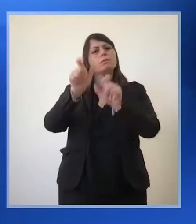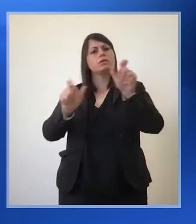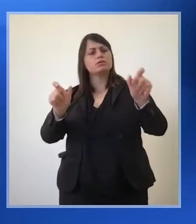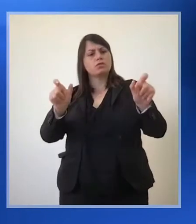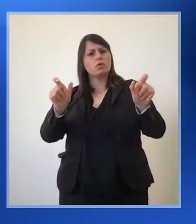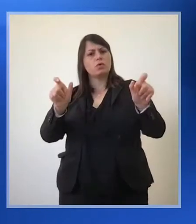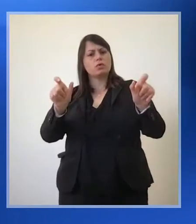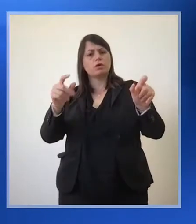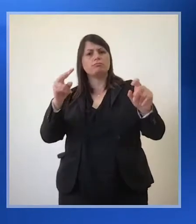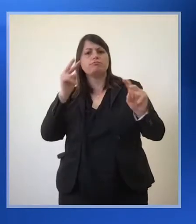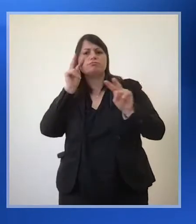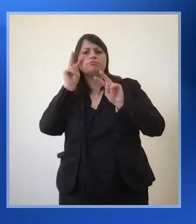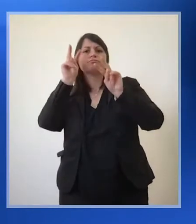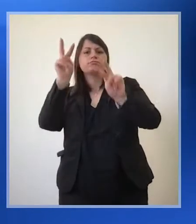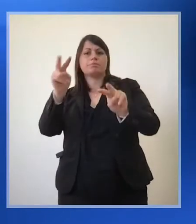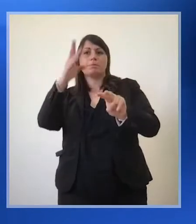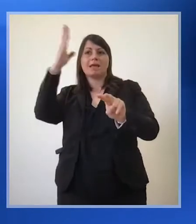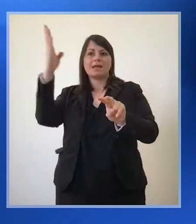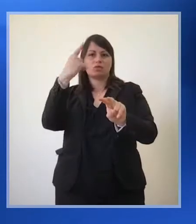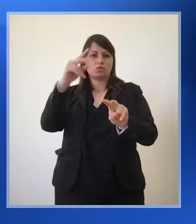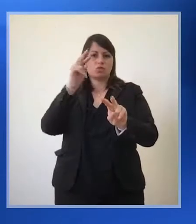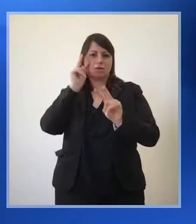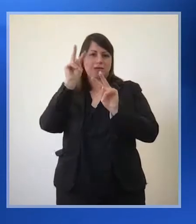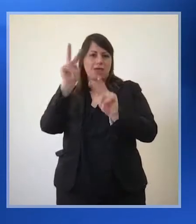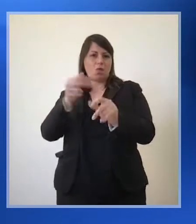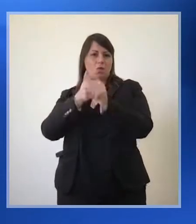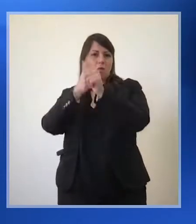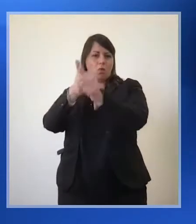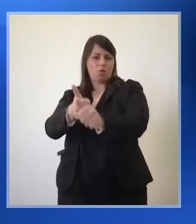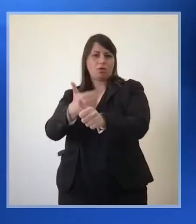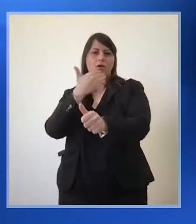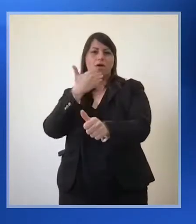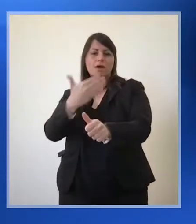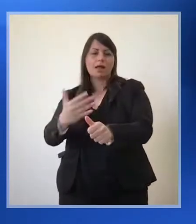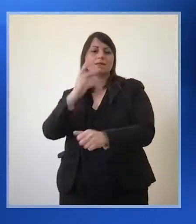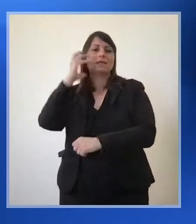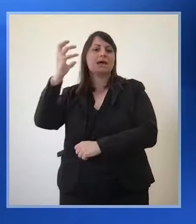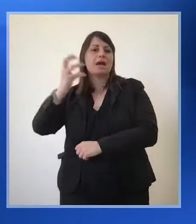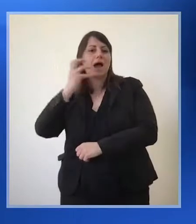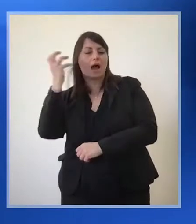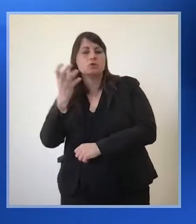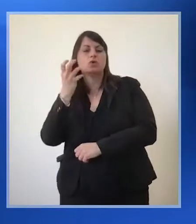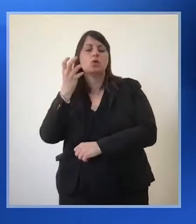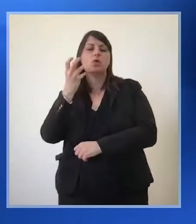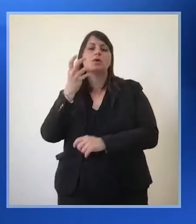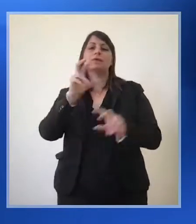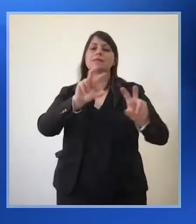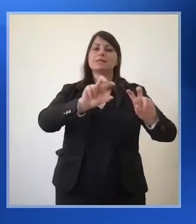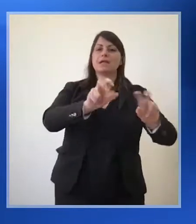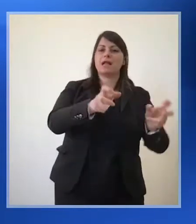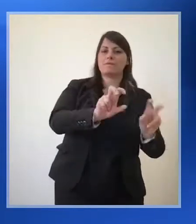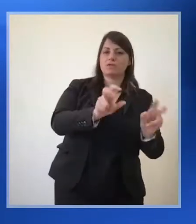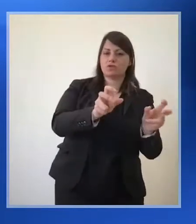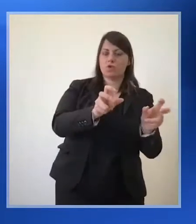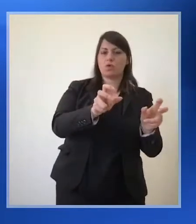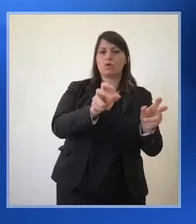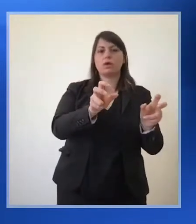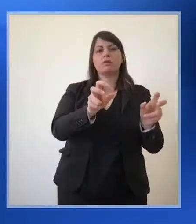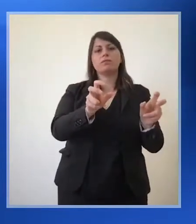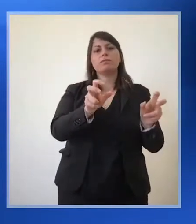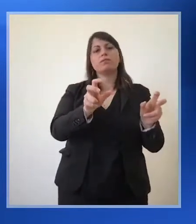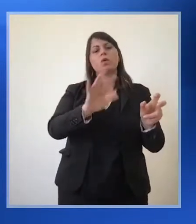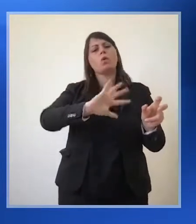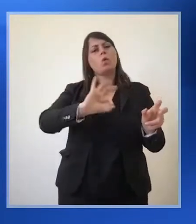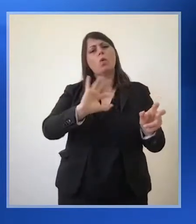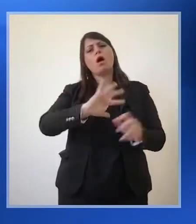la sua benedizione a mezzo della radio, della televisione e delle